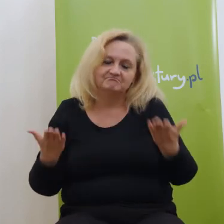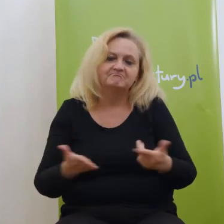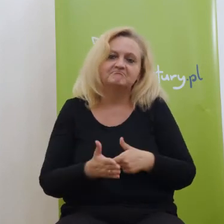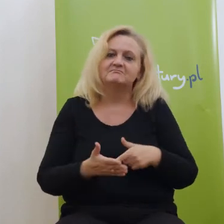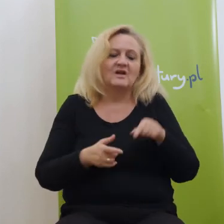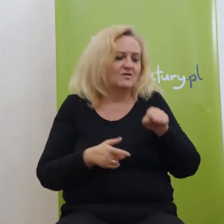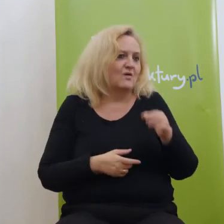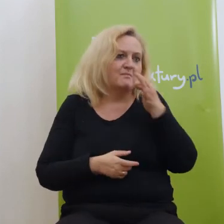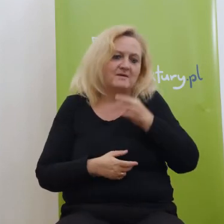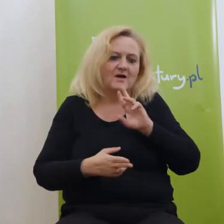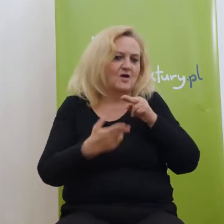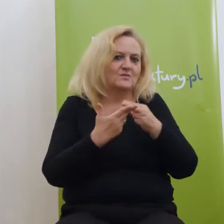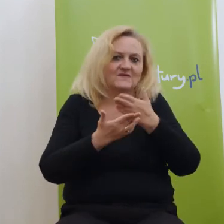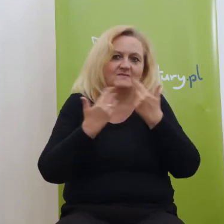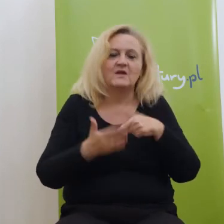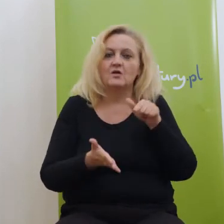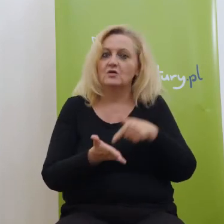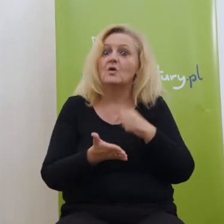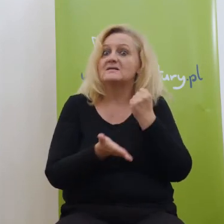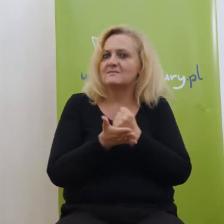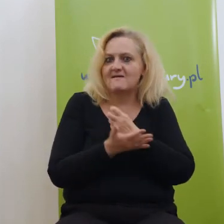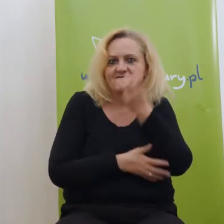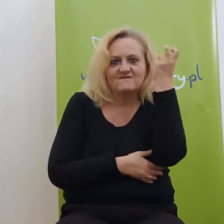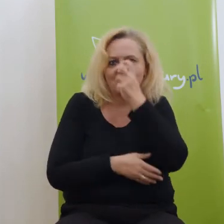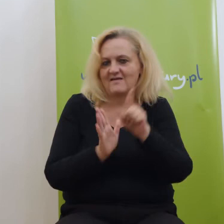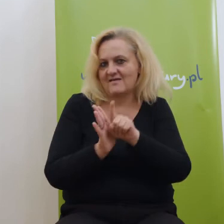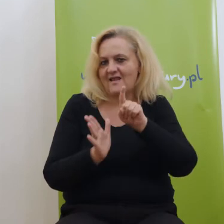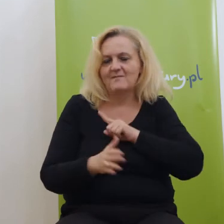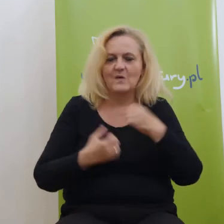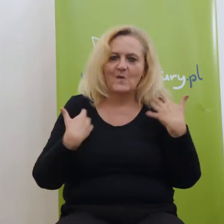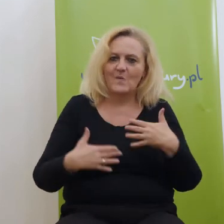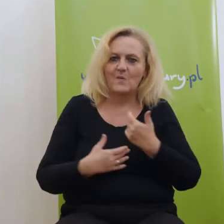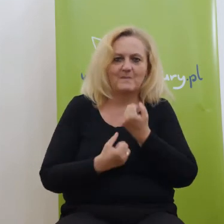odpowiedzi na to pytanie, dlatego to jest sprawa, która mnie fascynuje bardzo,